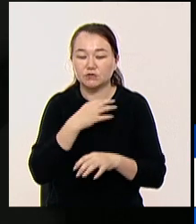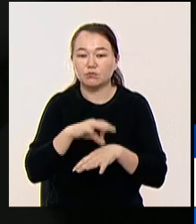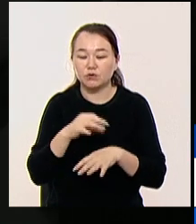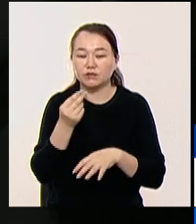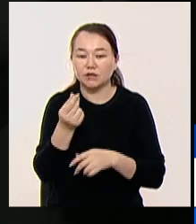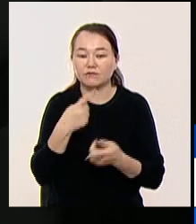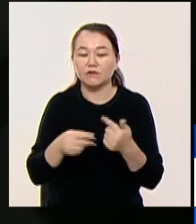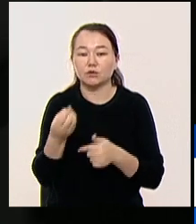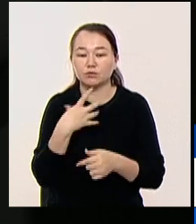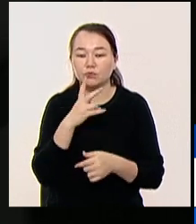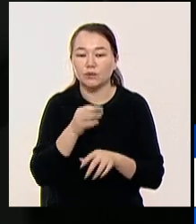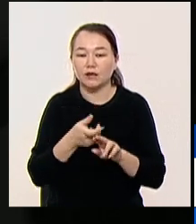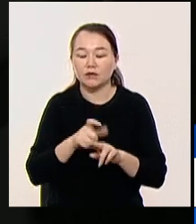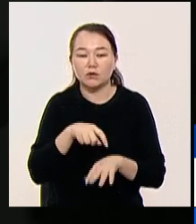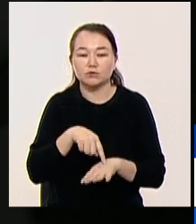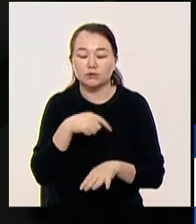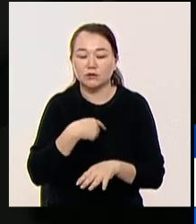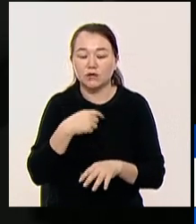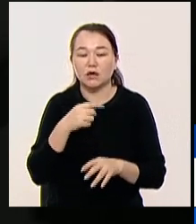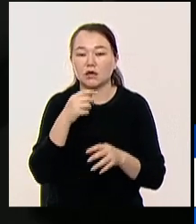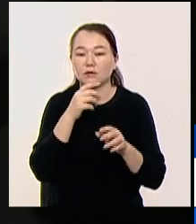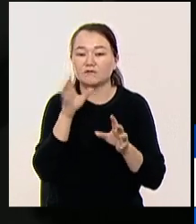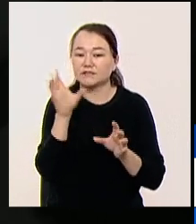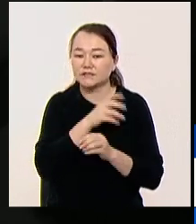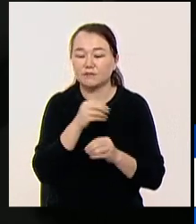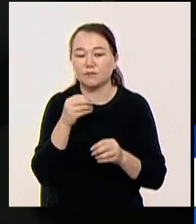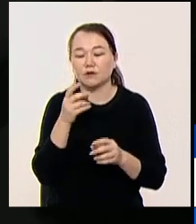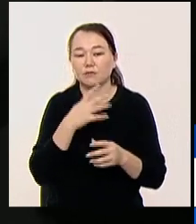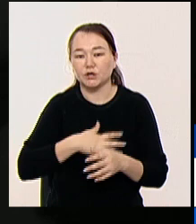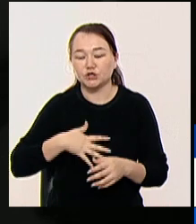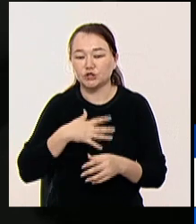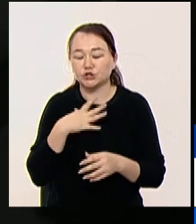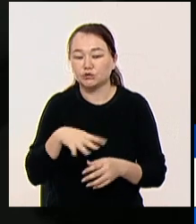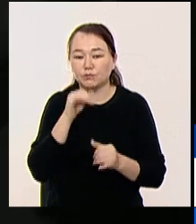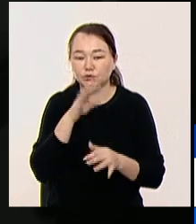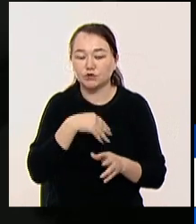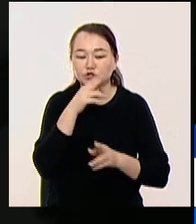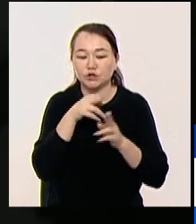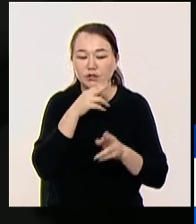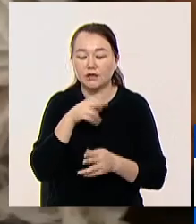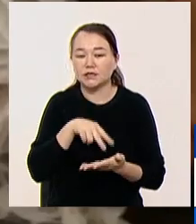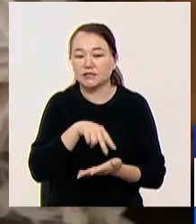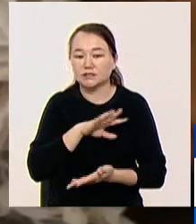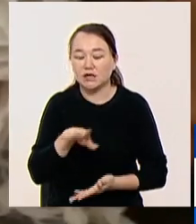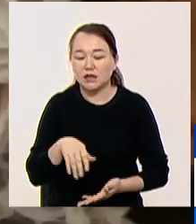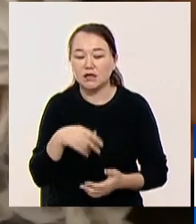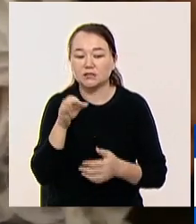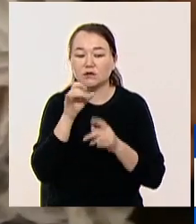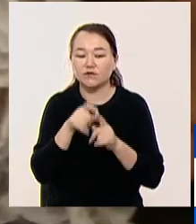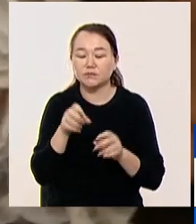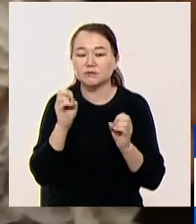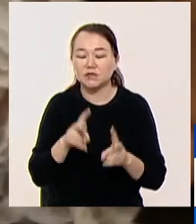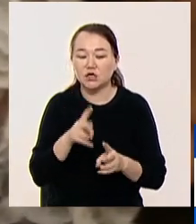конечно, вернули, но эти ощущения я не пожелаю никому пережить. Жаловаться я никуда не стала. По словам